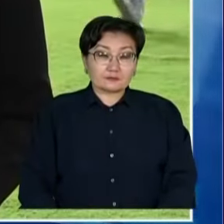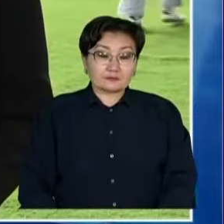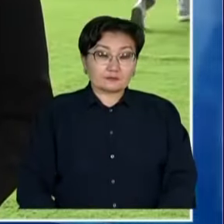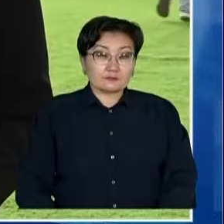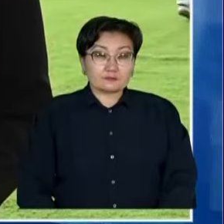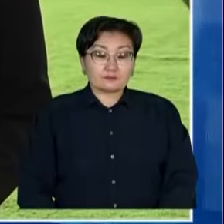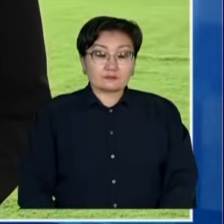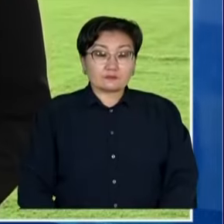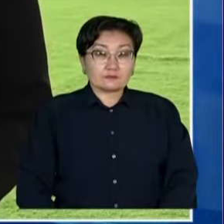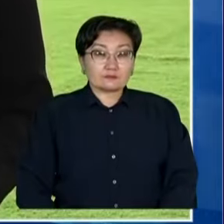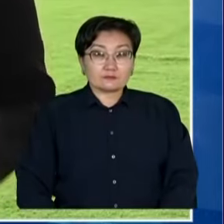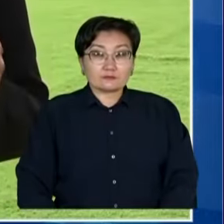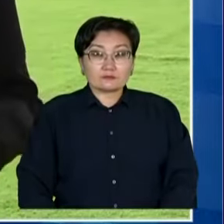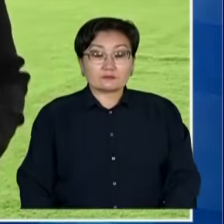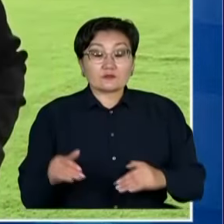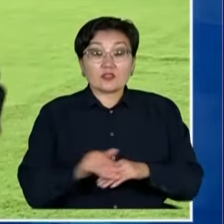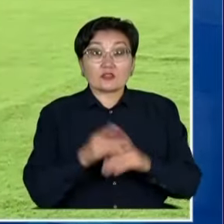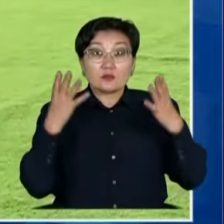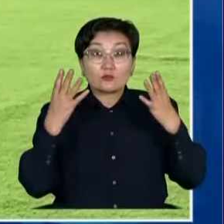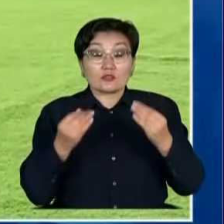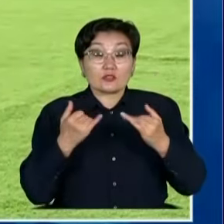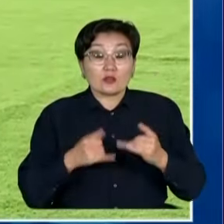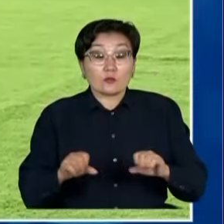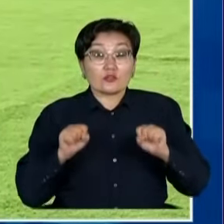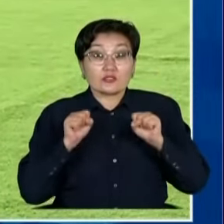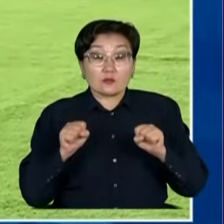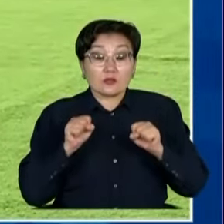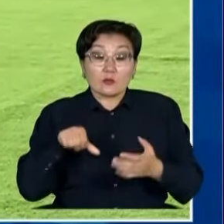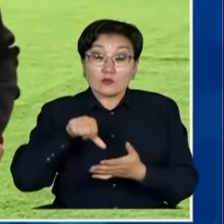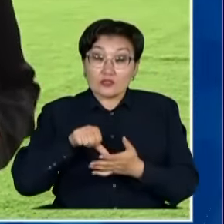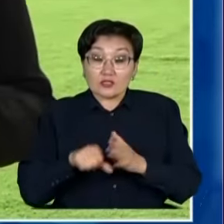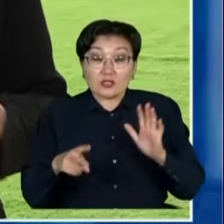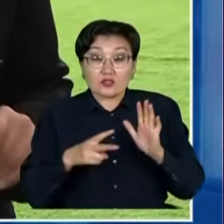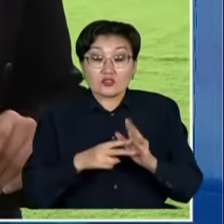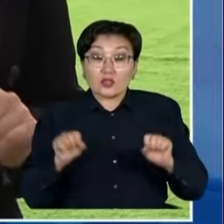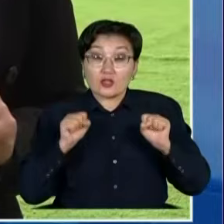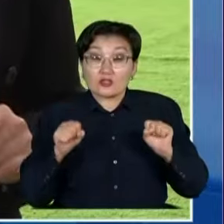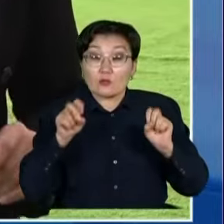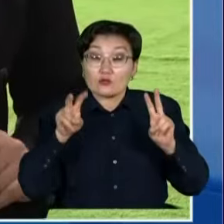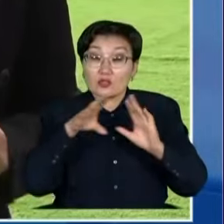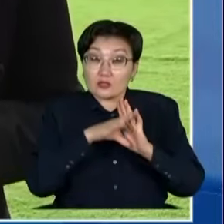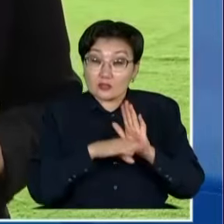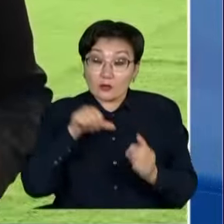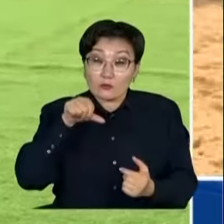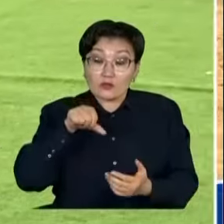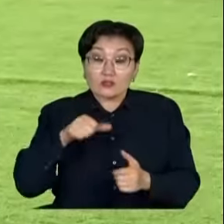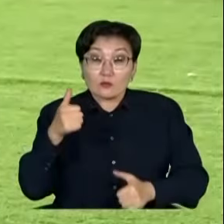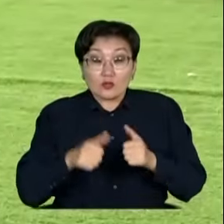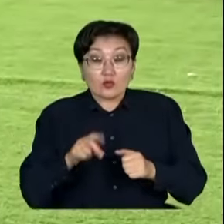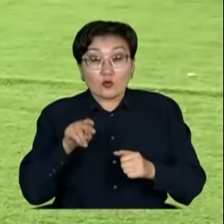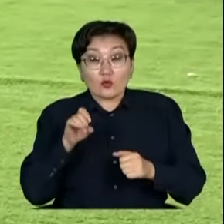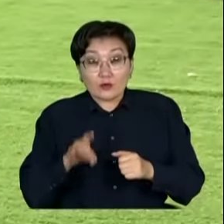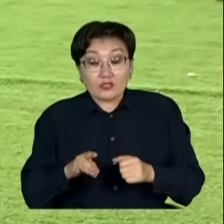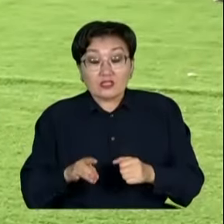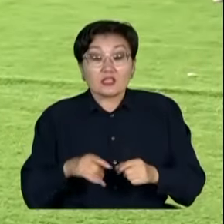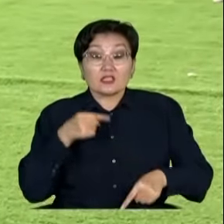Кәмшат. Қайырлы күн, аяулым. Бүгін қатысушылар жеті спорт түрінен сынға түседі. Нақтырақ айтсақ, көкпар, дәстүрлі садақ